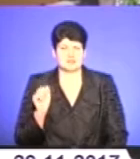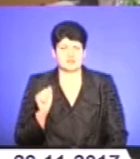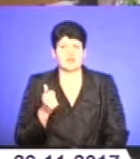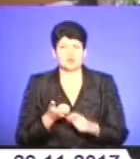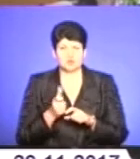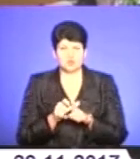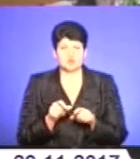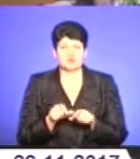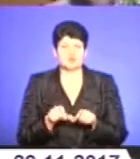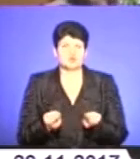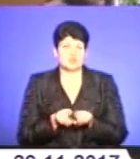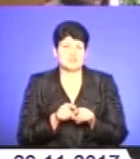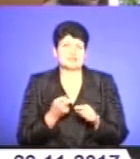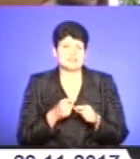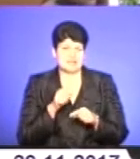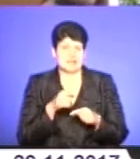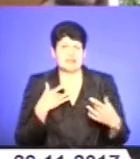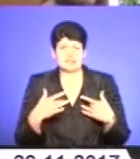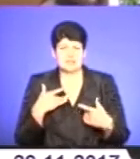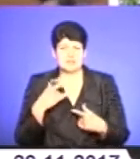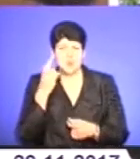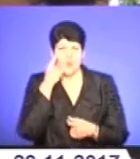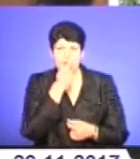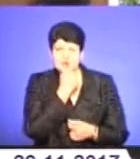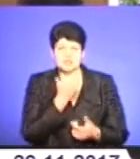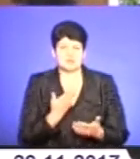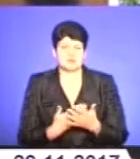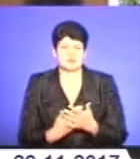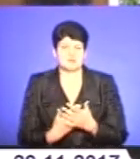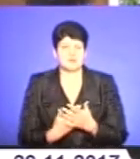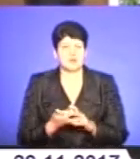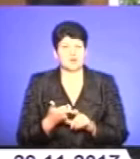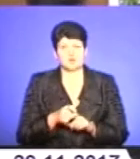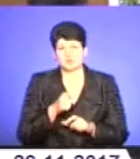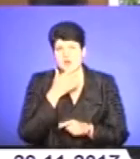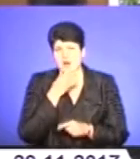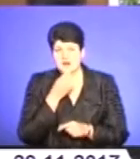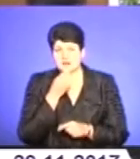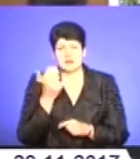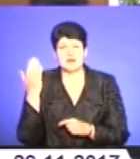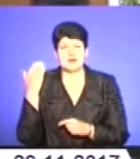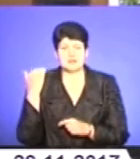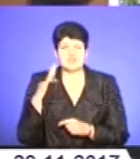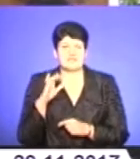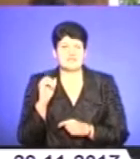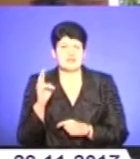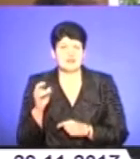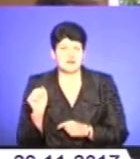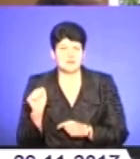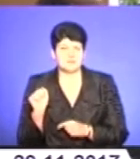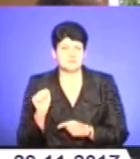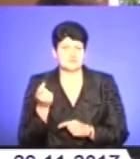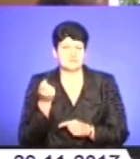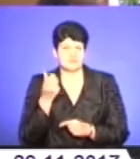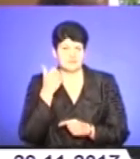схожа з цією актрисою, ці очі, ну, надзвичайно гарні. Хоча раніше Віка